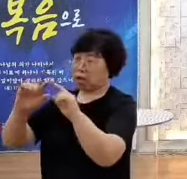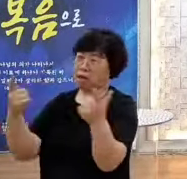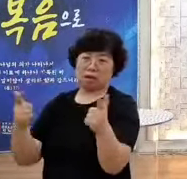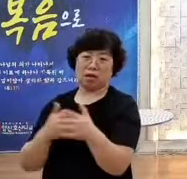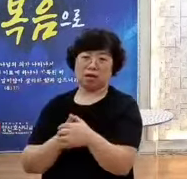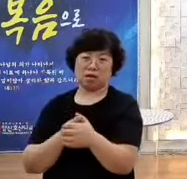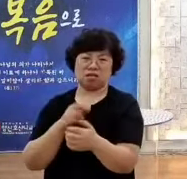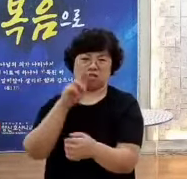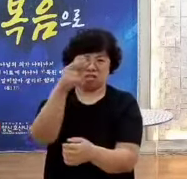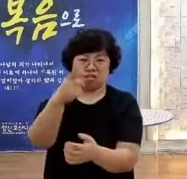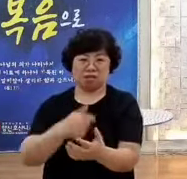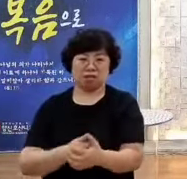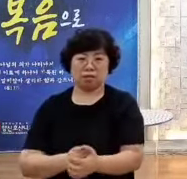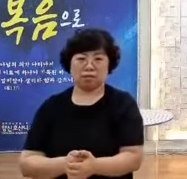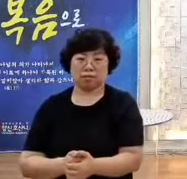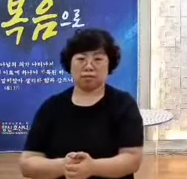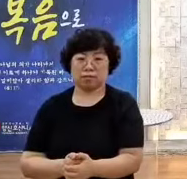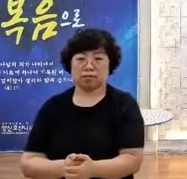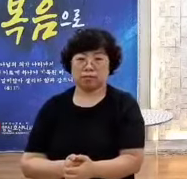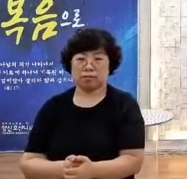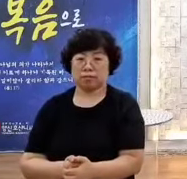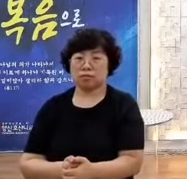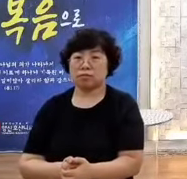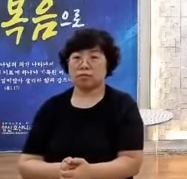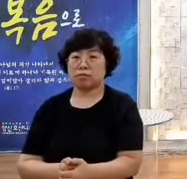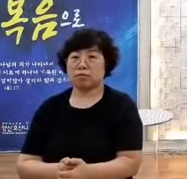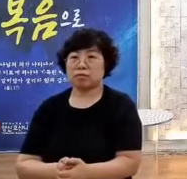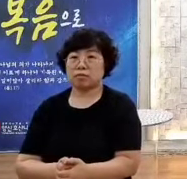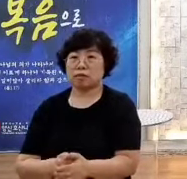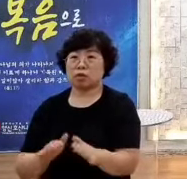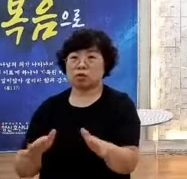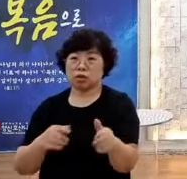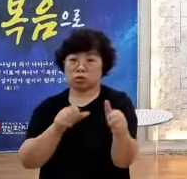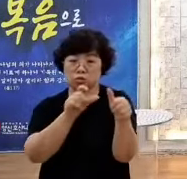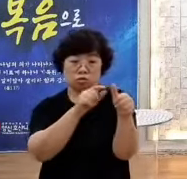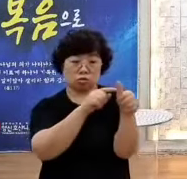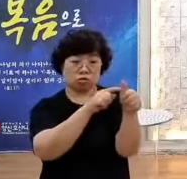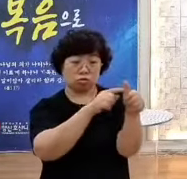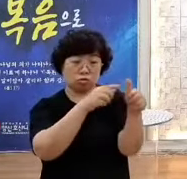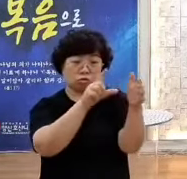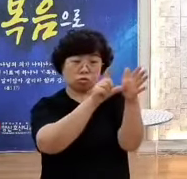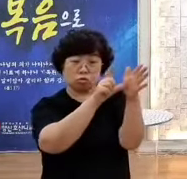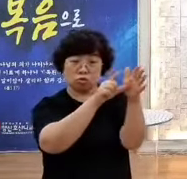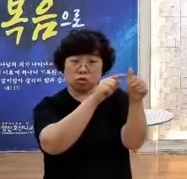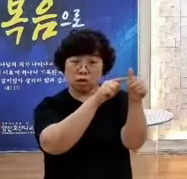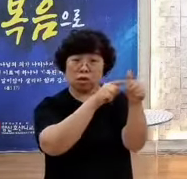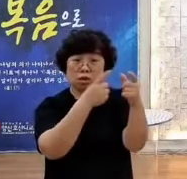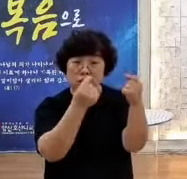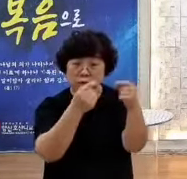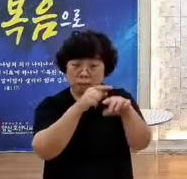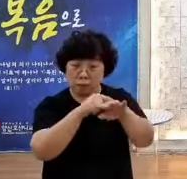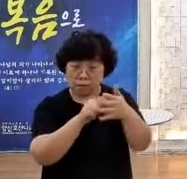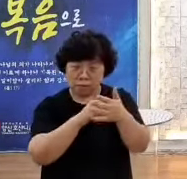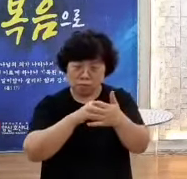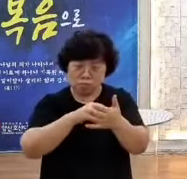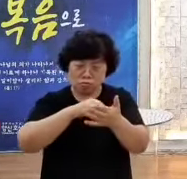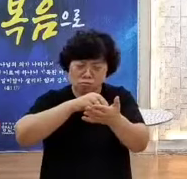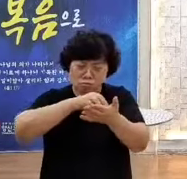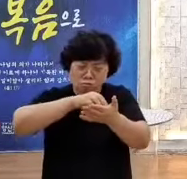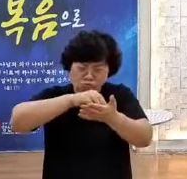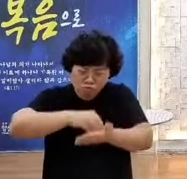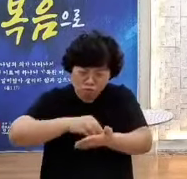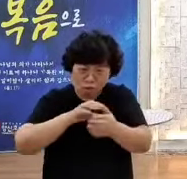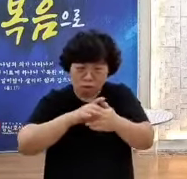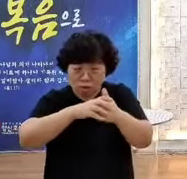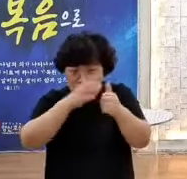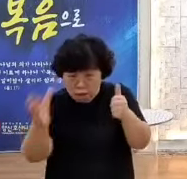이 생각에 사로잡혀 있는 분이 있단 말이에요. 이제는 오늘 루터처럼 그 마음에 무거운 짐을 내려놓으셔요. 우리가